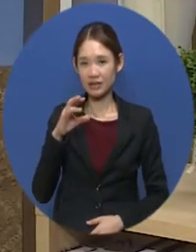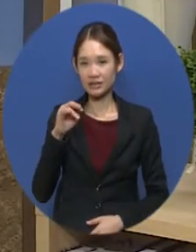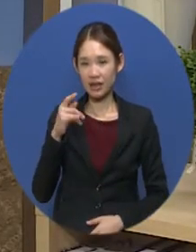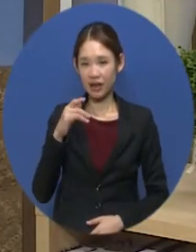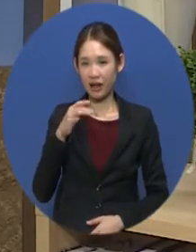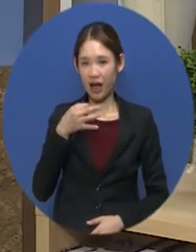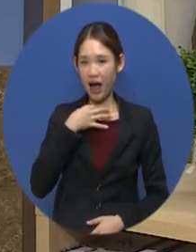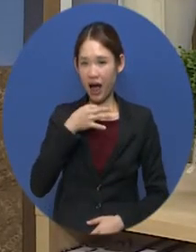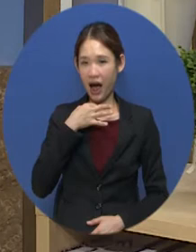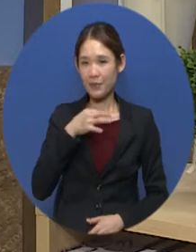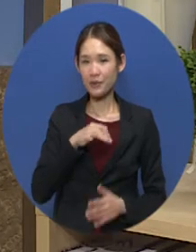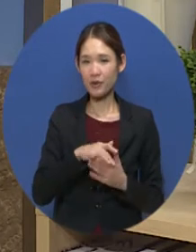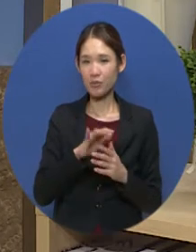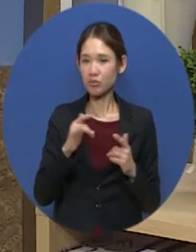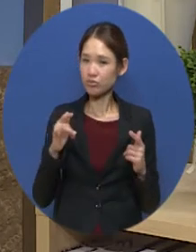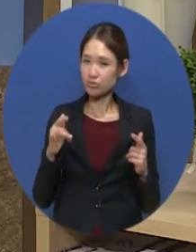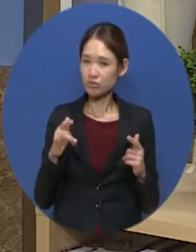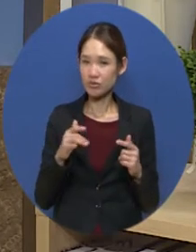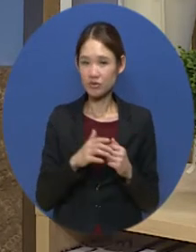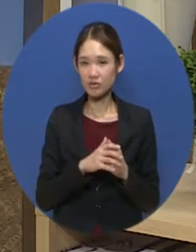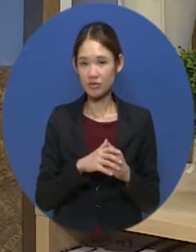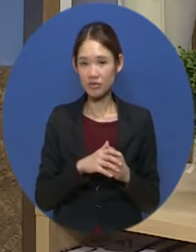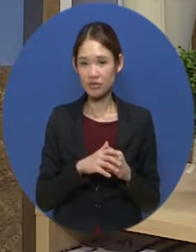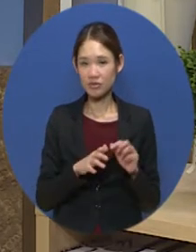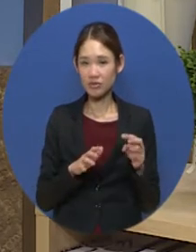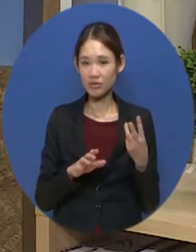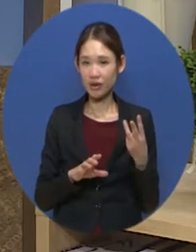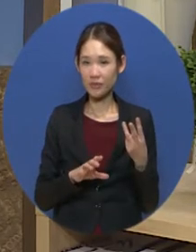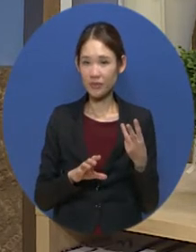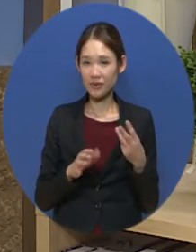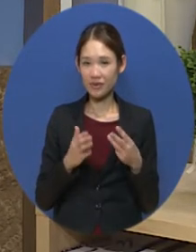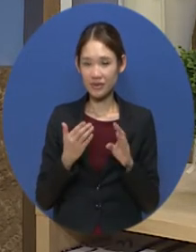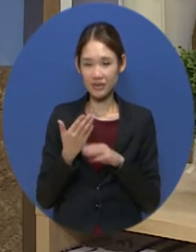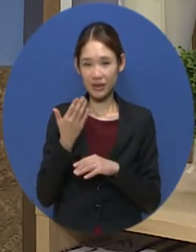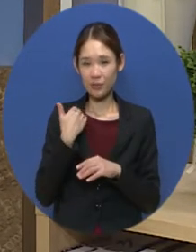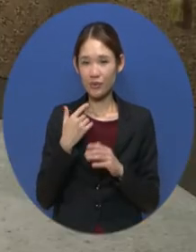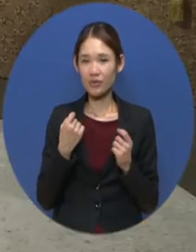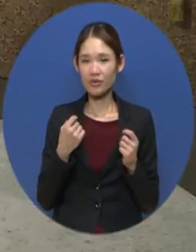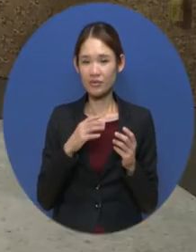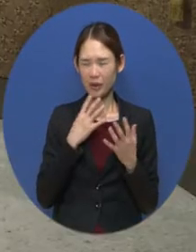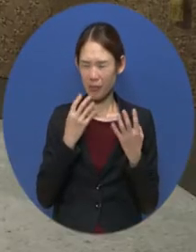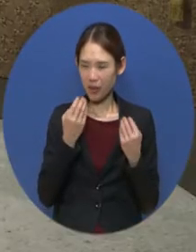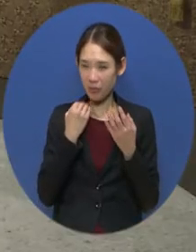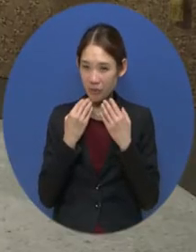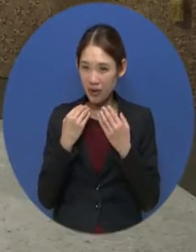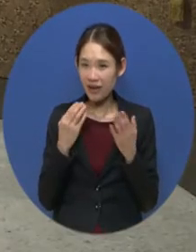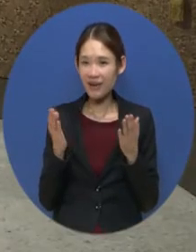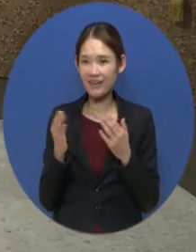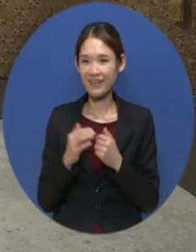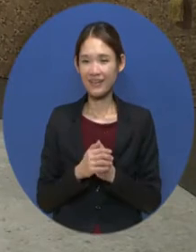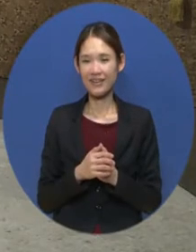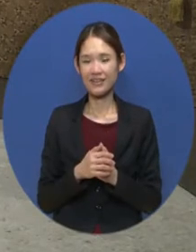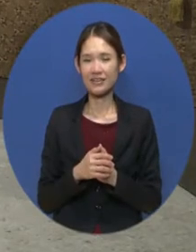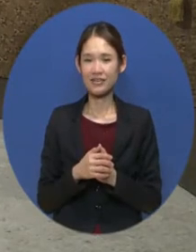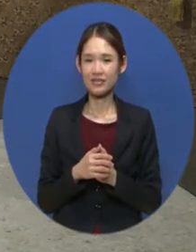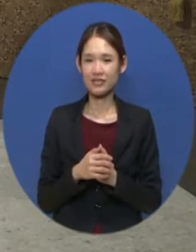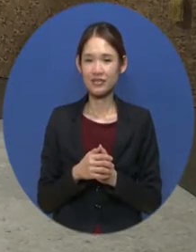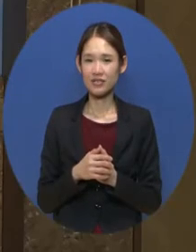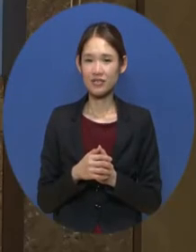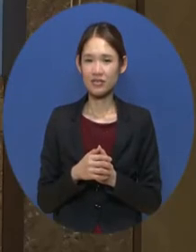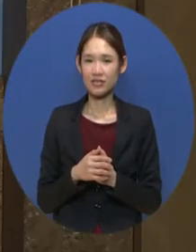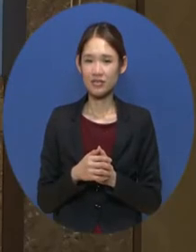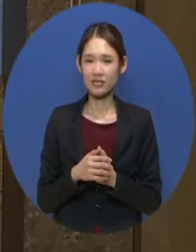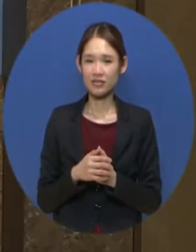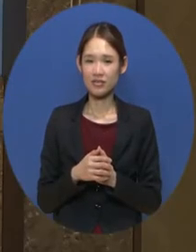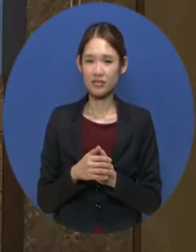뭐 감기약 이렇게 아. 하다 보니까 정말 한 300일 이상 먹는 것 같습니다. 아, 많이 드시네요. 네. 정말 많이 드시네요. 예. 네. 근데